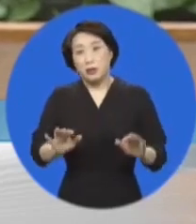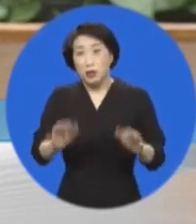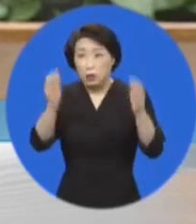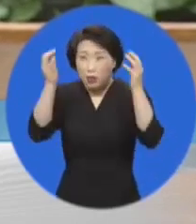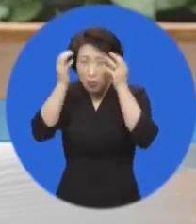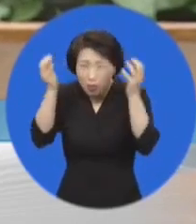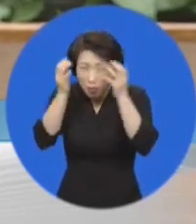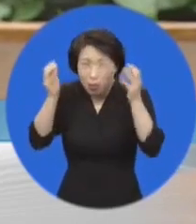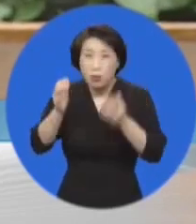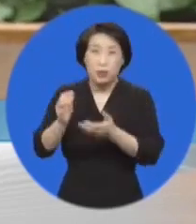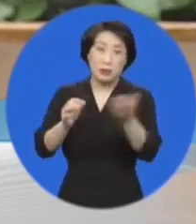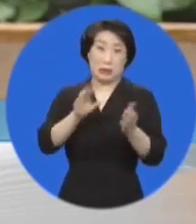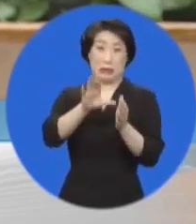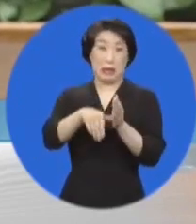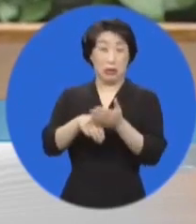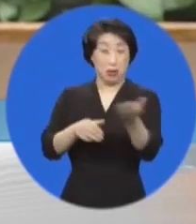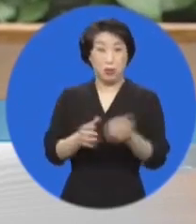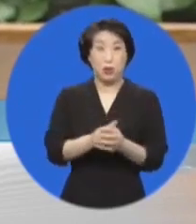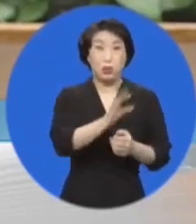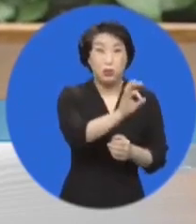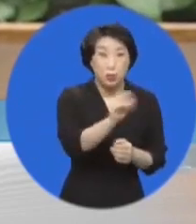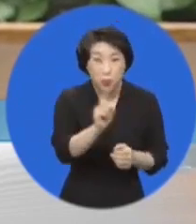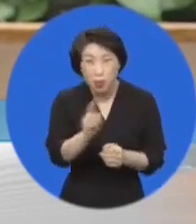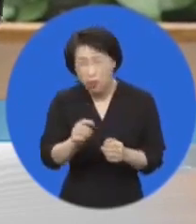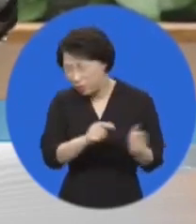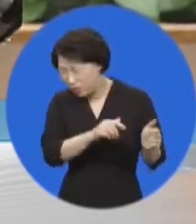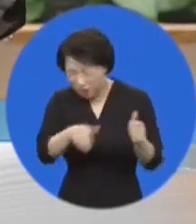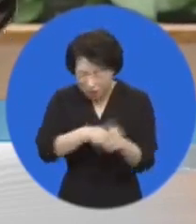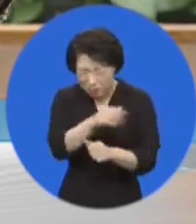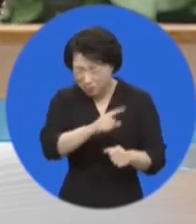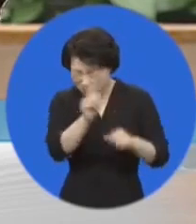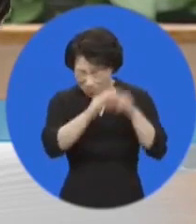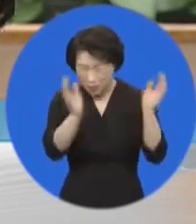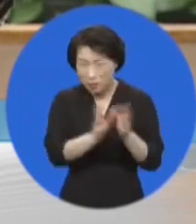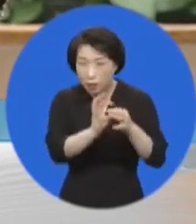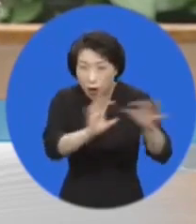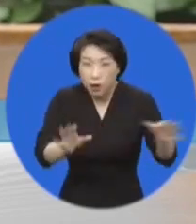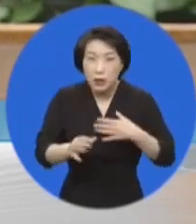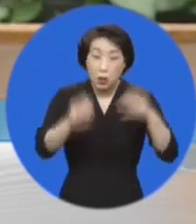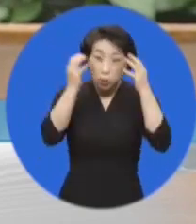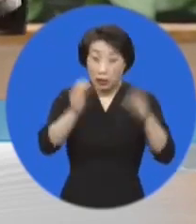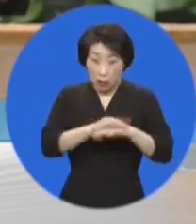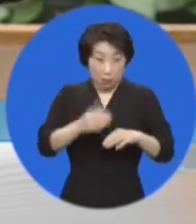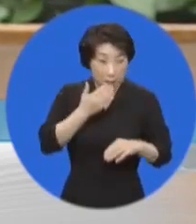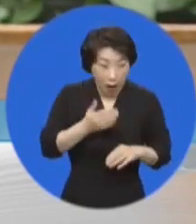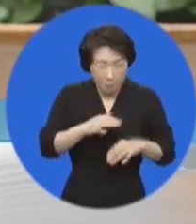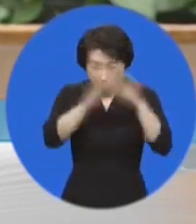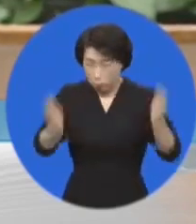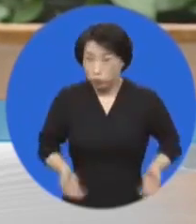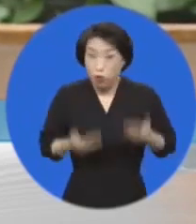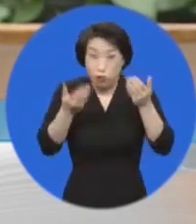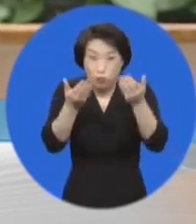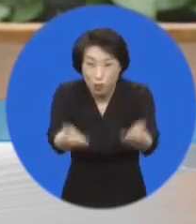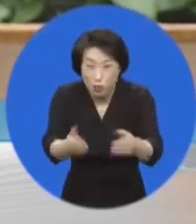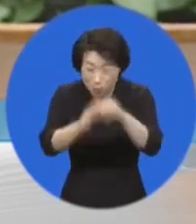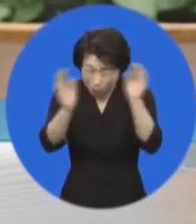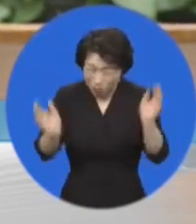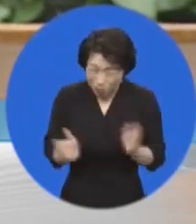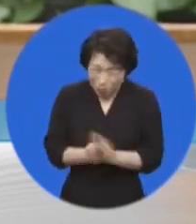고통스러우면 돈이고 뭐고 아무런 고통만 해결할 수 있다면 내가 다